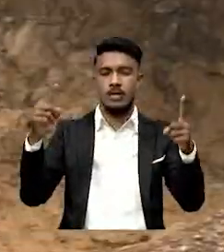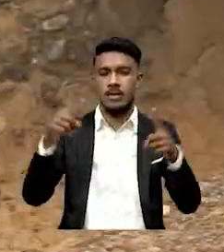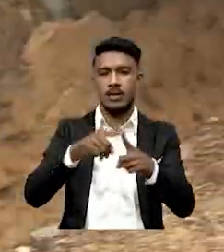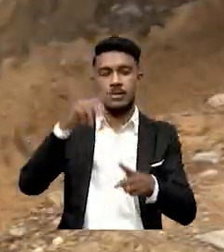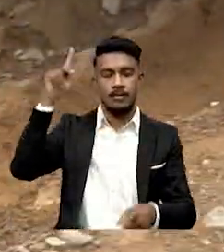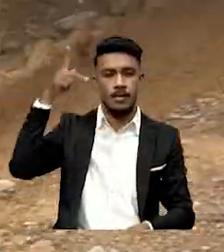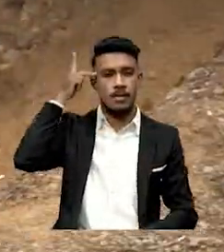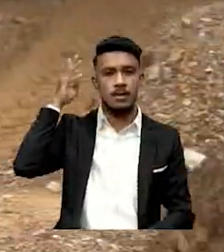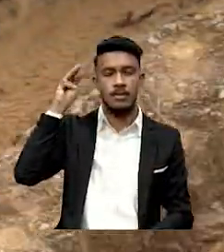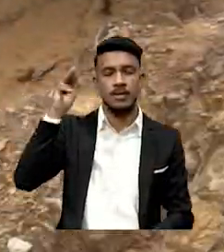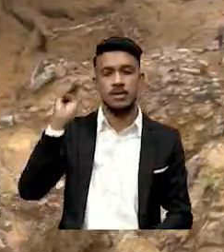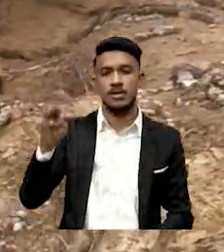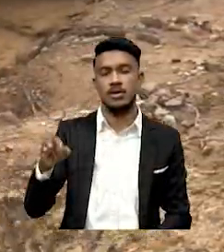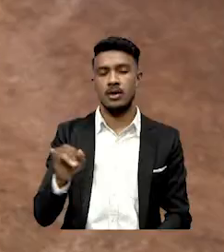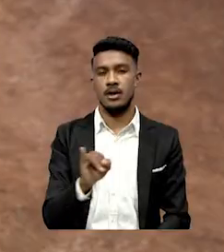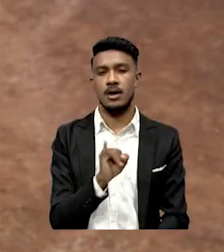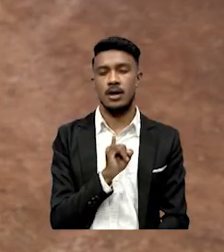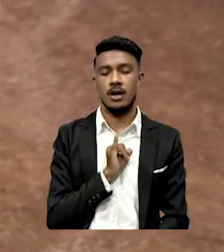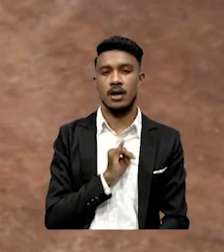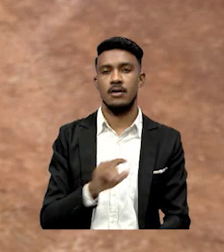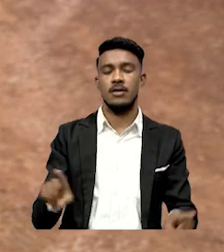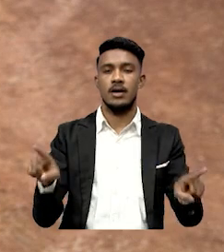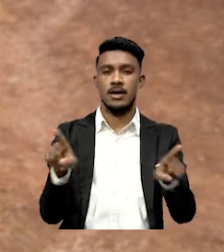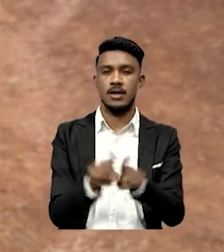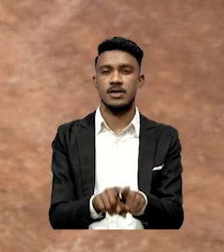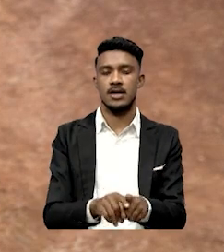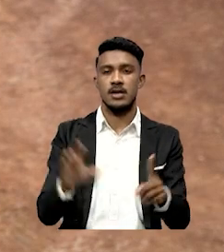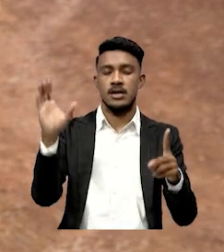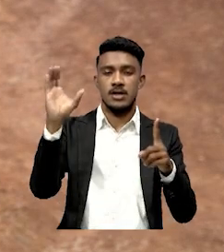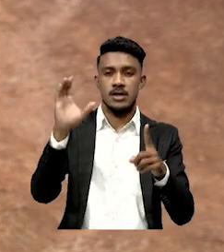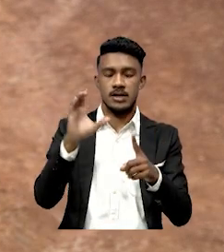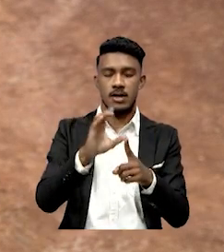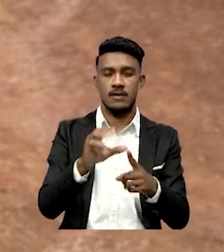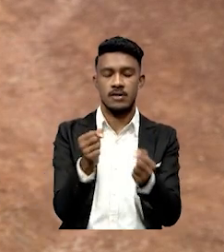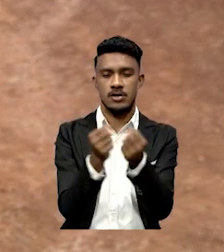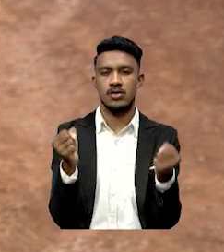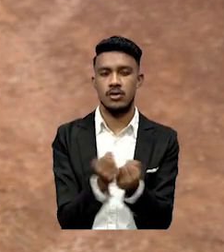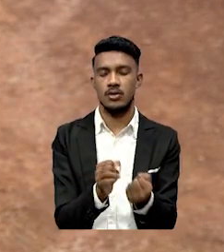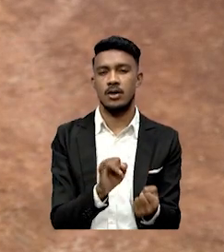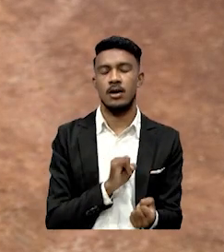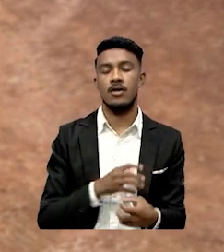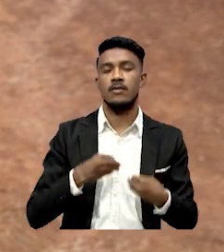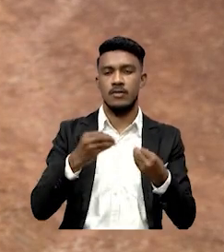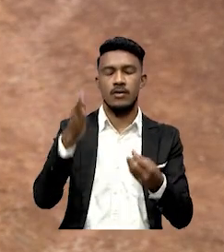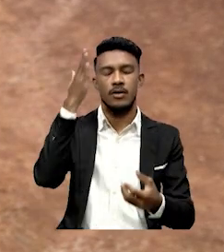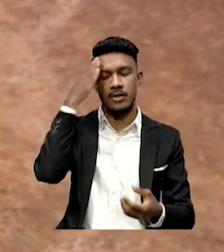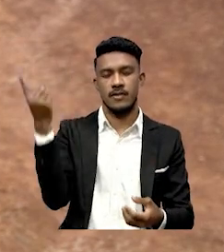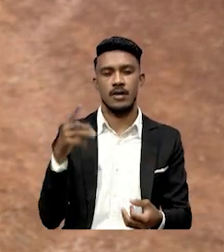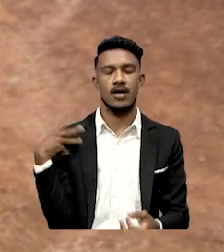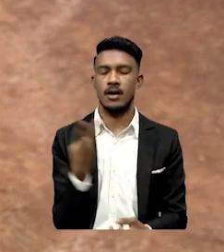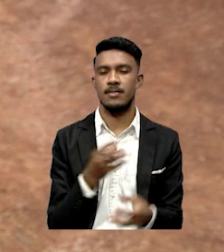ne hau anesa sef di suku hau rekomenda na fatin. Amilah hirus,